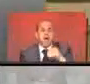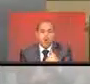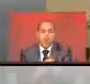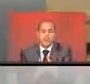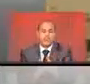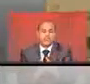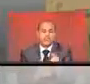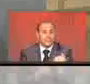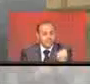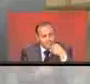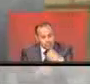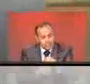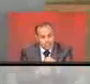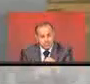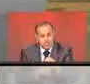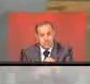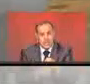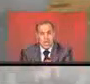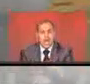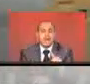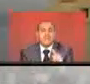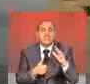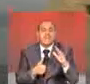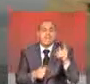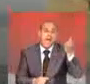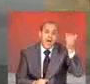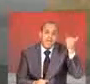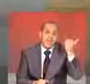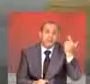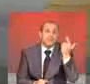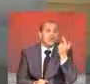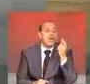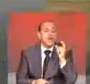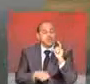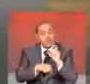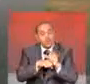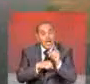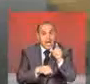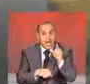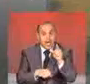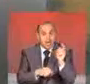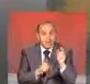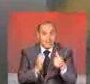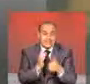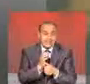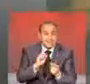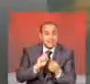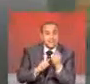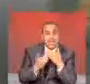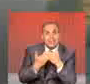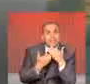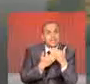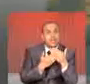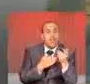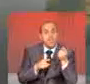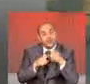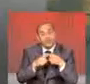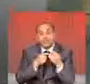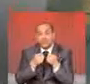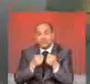منذ تأسيسه في أواسط القرن 16 من قبل الأتراك، وهو يحافظ على طابعه المعماري والتجاري.